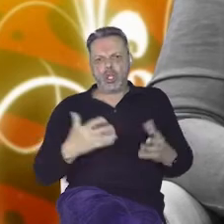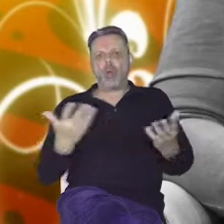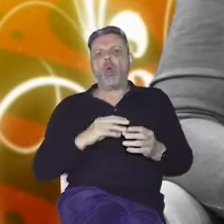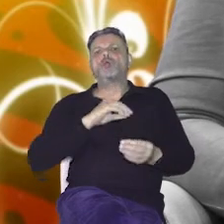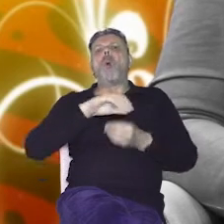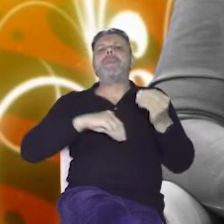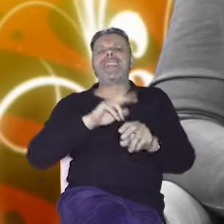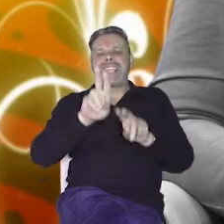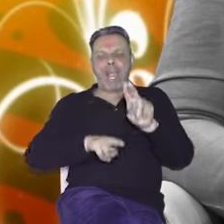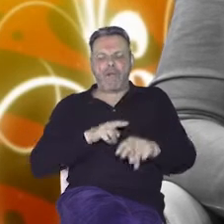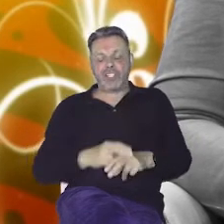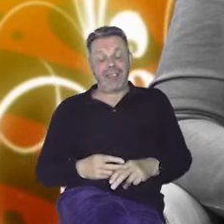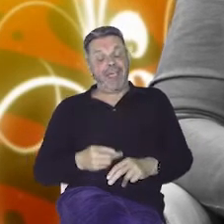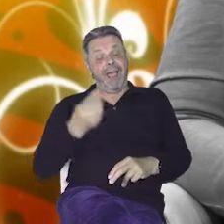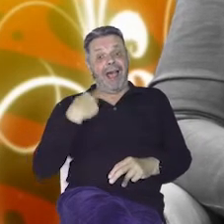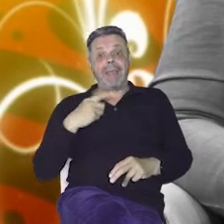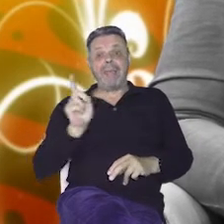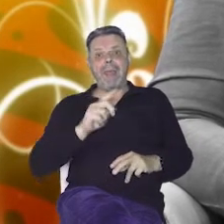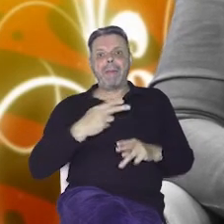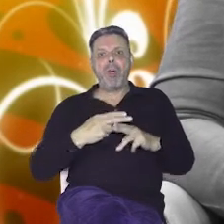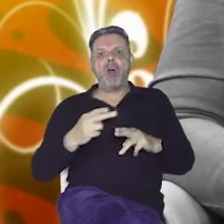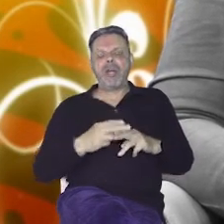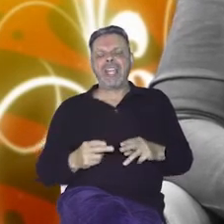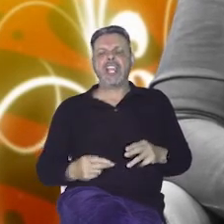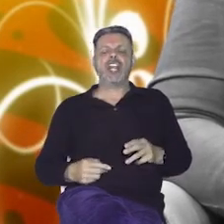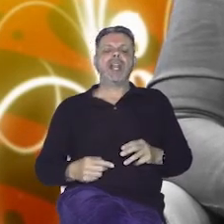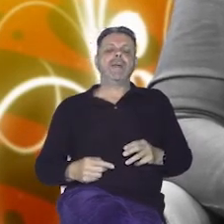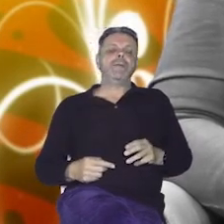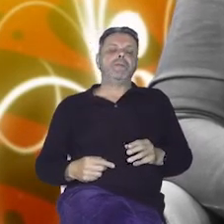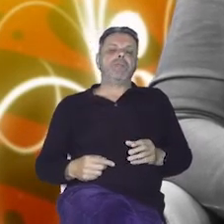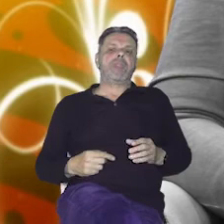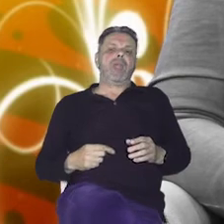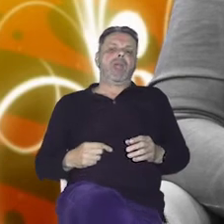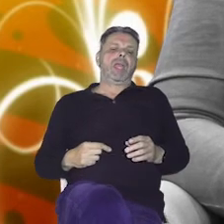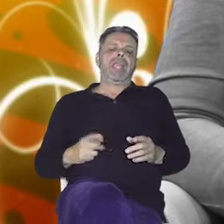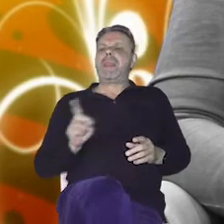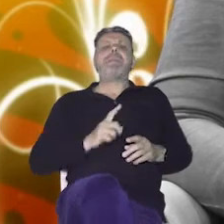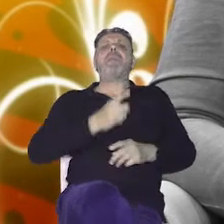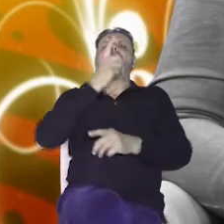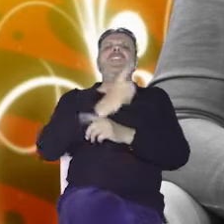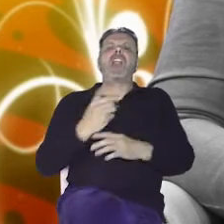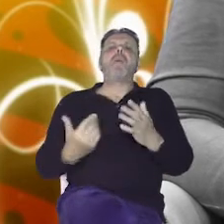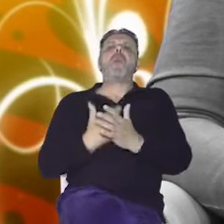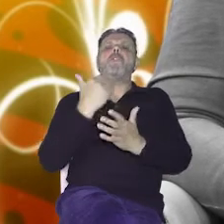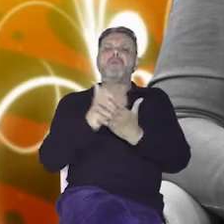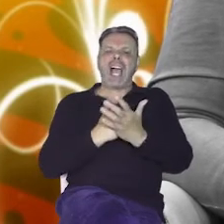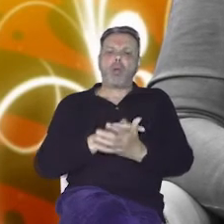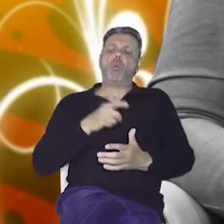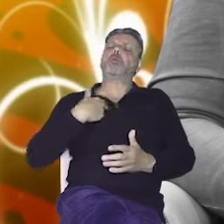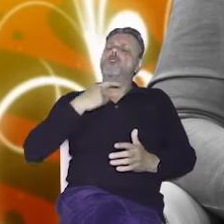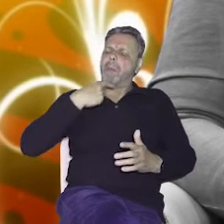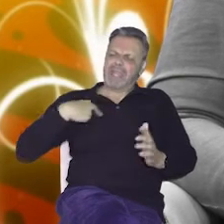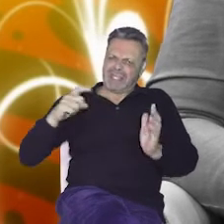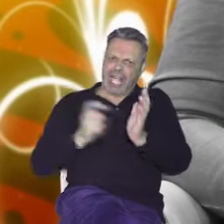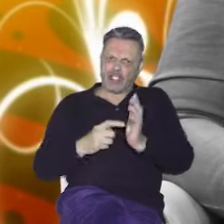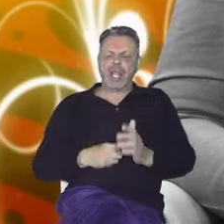njegovatelji, ali nemamo riješen, nismo definirali po novom zakonu, iako smo govorili o tome i to tražili, da